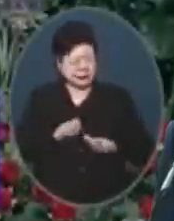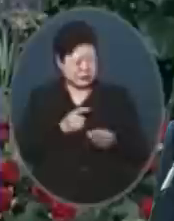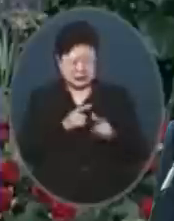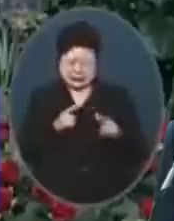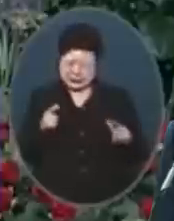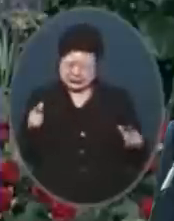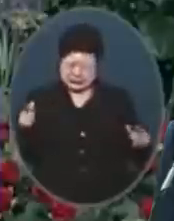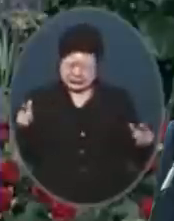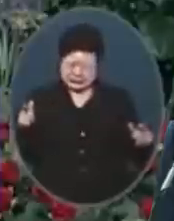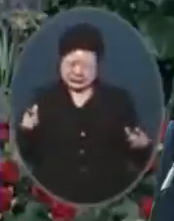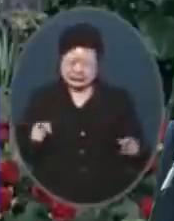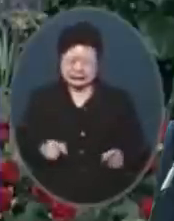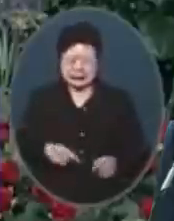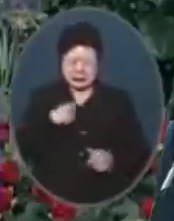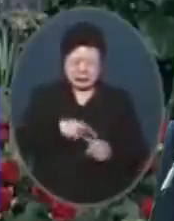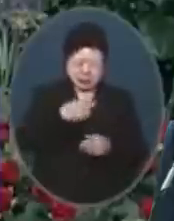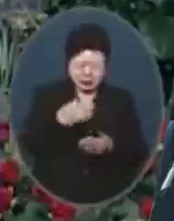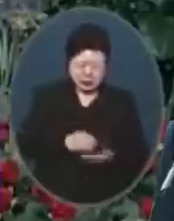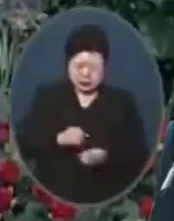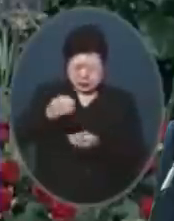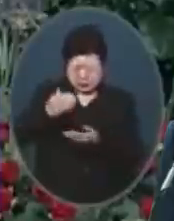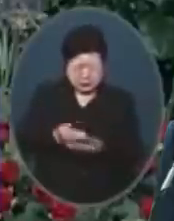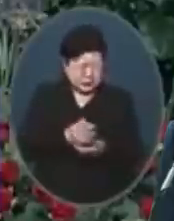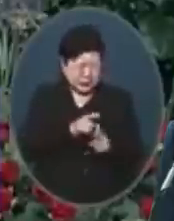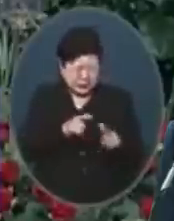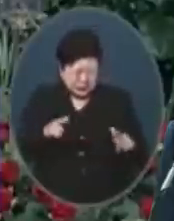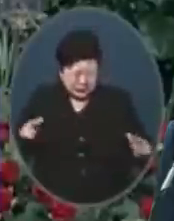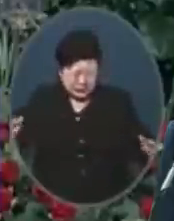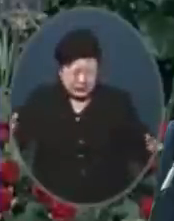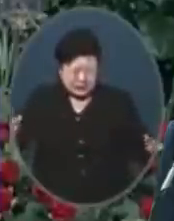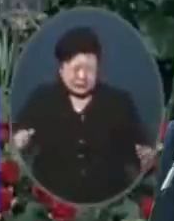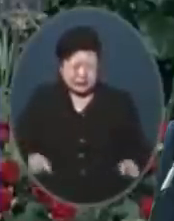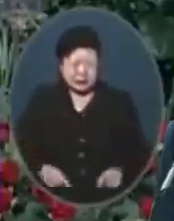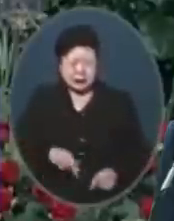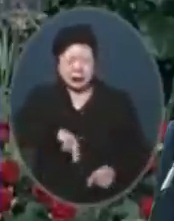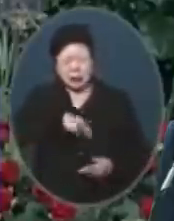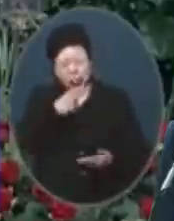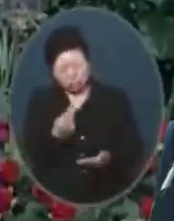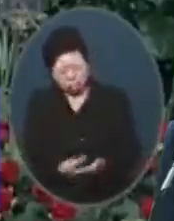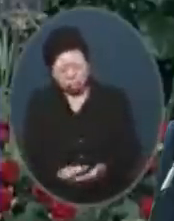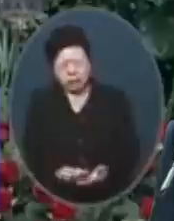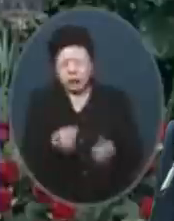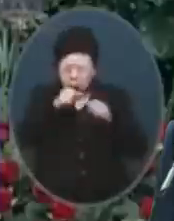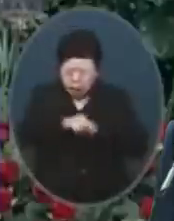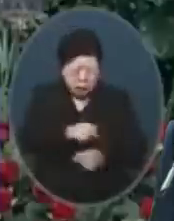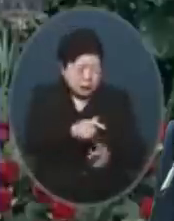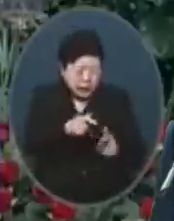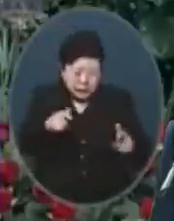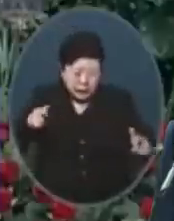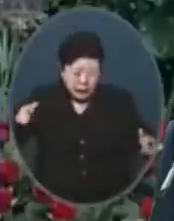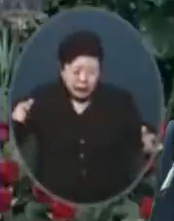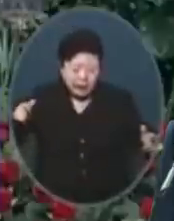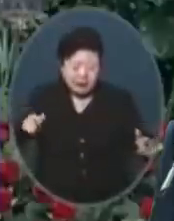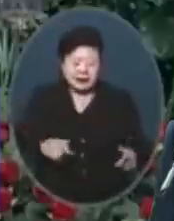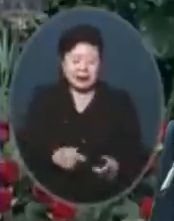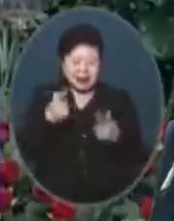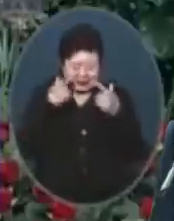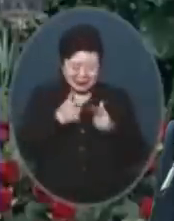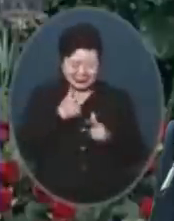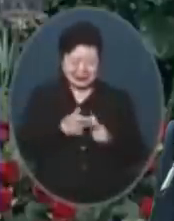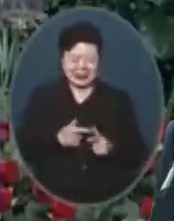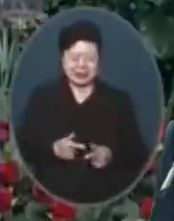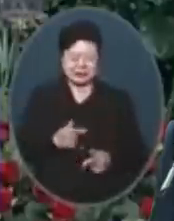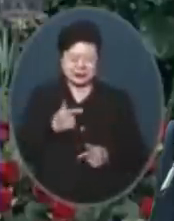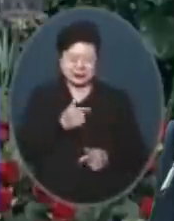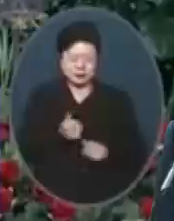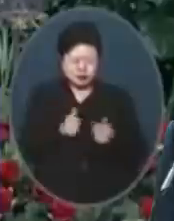아니하며 박해를 받아도 버림받지 아니하며 거꾸러뜨림을 당하여도 망하지 아니하고 우리가 항상 예수 죽음을